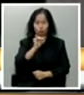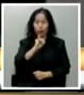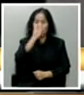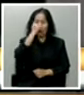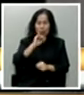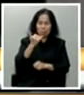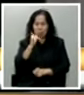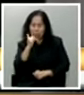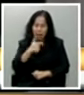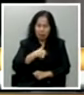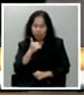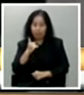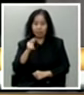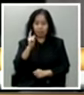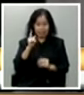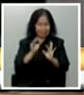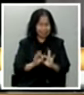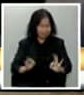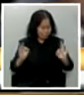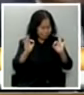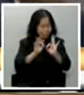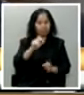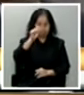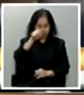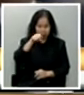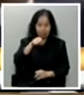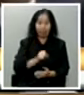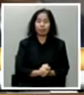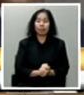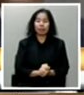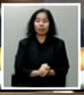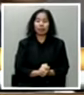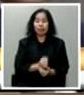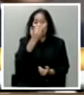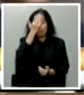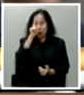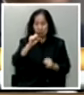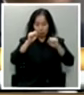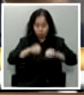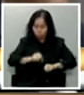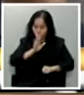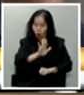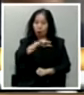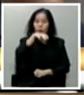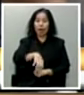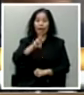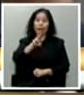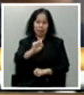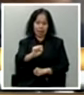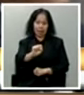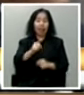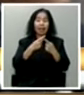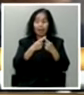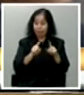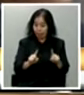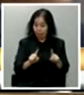พลาดเรื่องที่เป็นเรื่องจำเป็นและสำคัญนะครับเพราะมันเป็นมติของสภาแต่ผมกราบเรียนท่านประธานด้วย